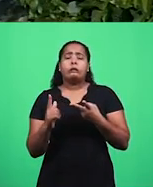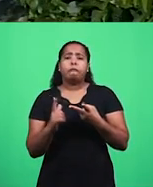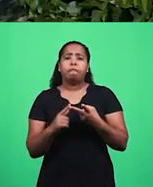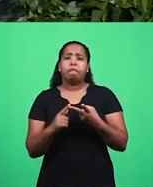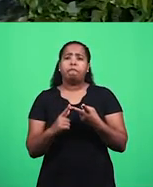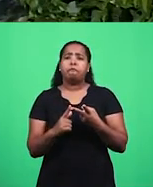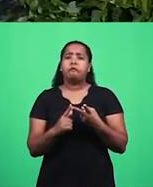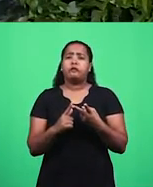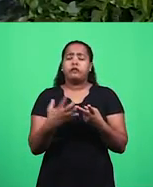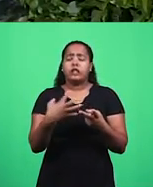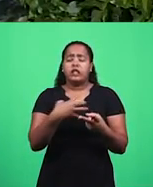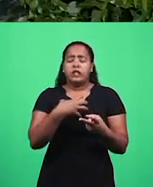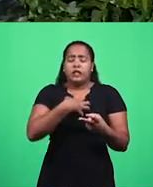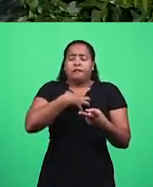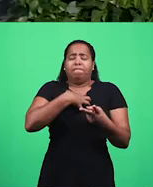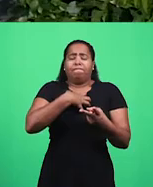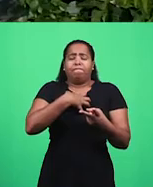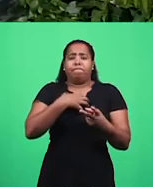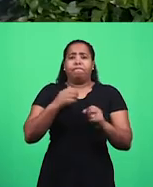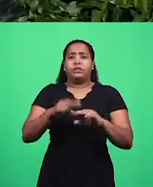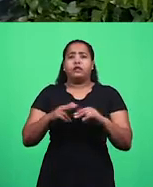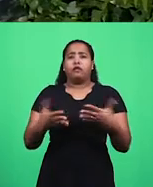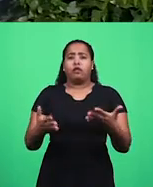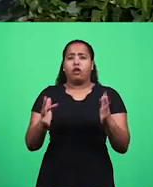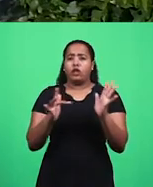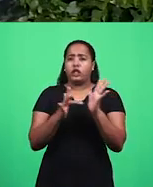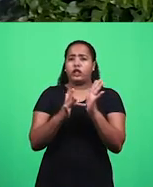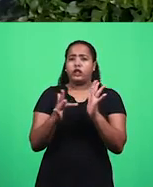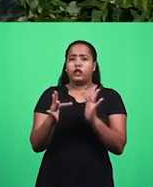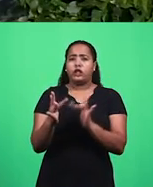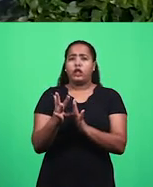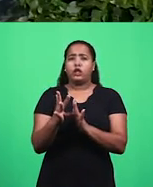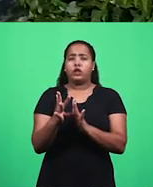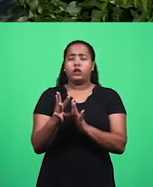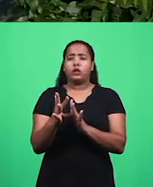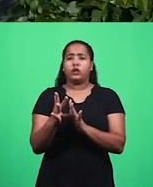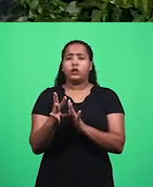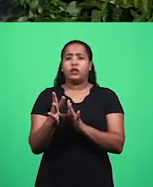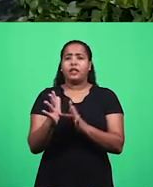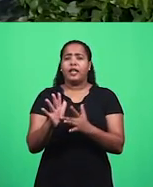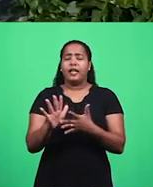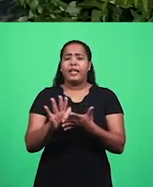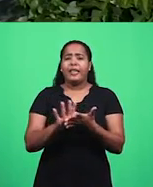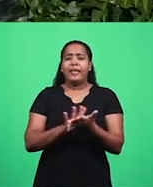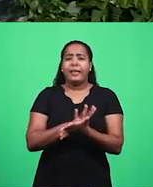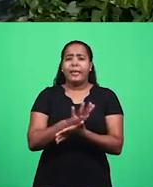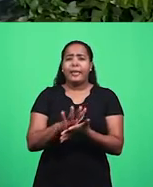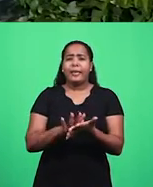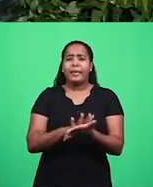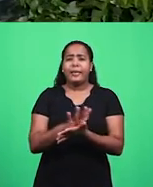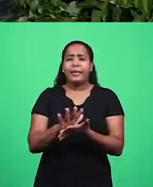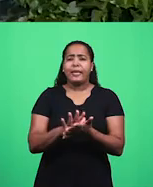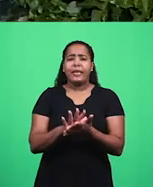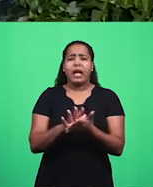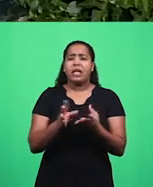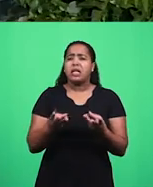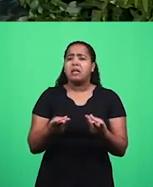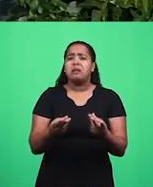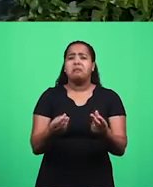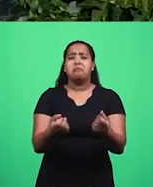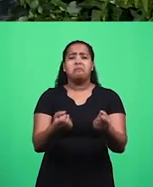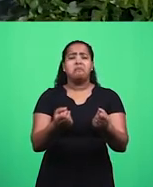Иисуса, о том, что было такой травмой для них, потому что Иисус ничего не совершил,